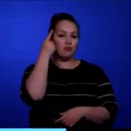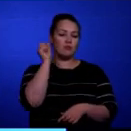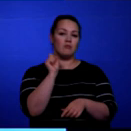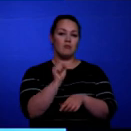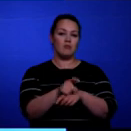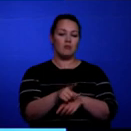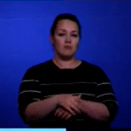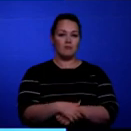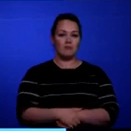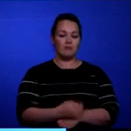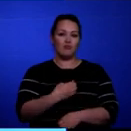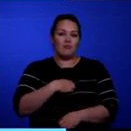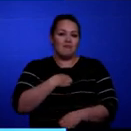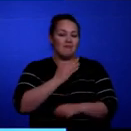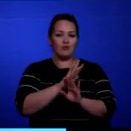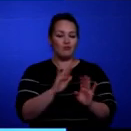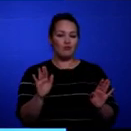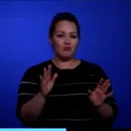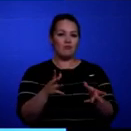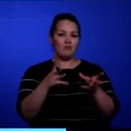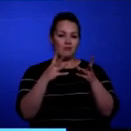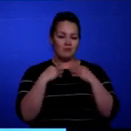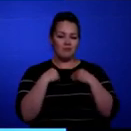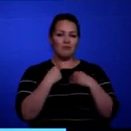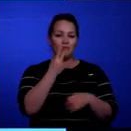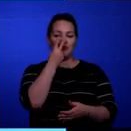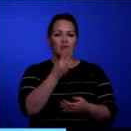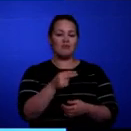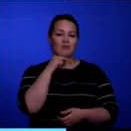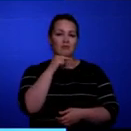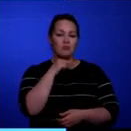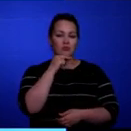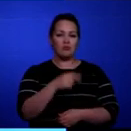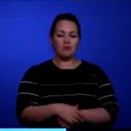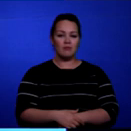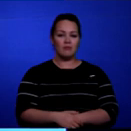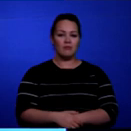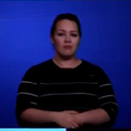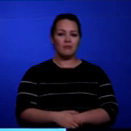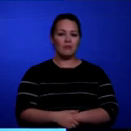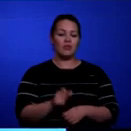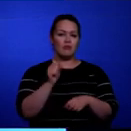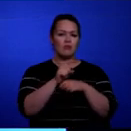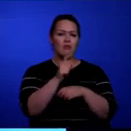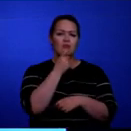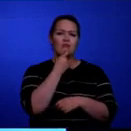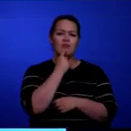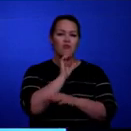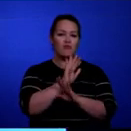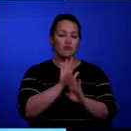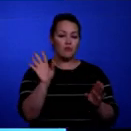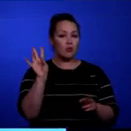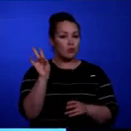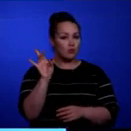не пугайтесь мы сделаем это вместе посмотрите внимательно задание несложная но